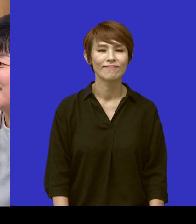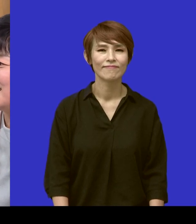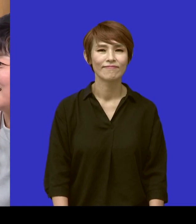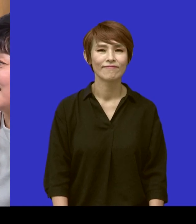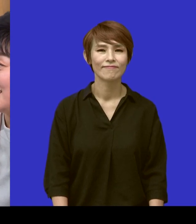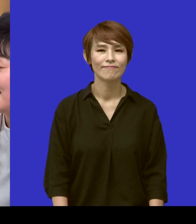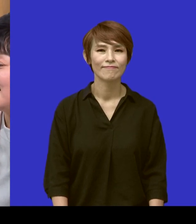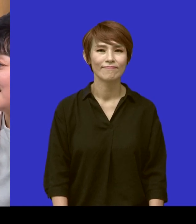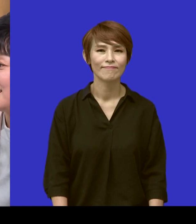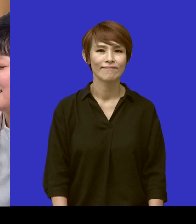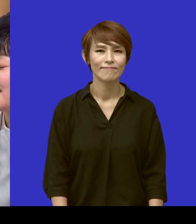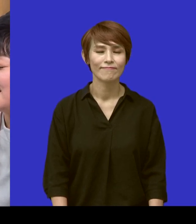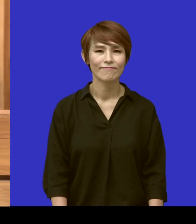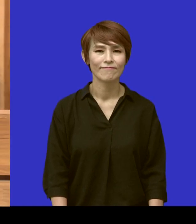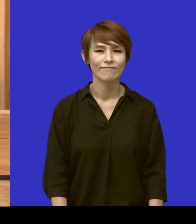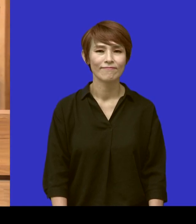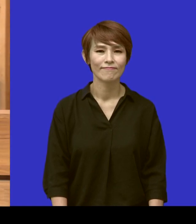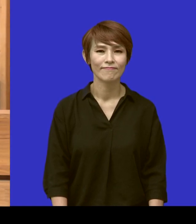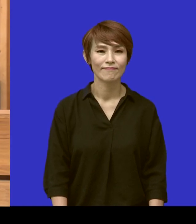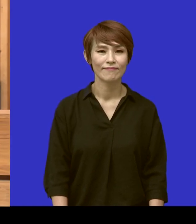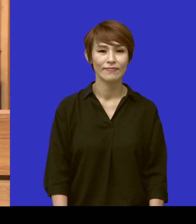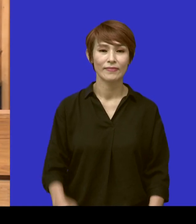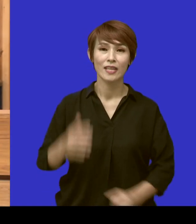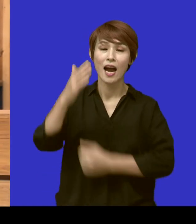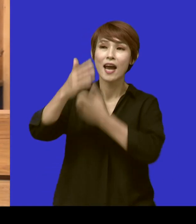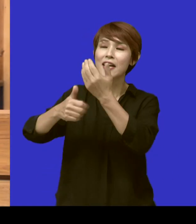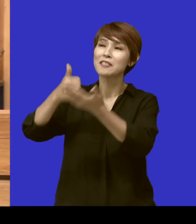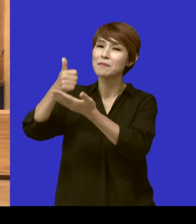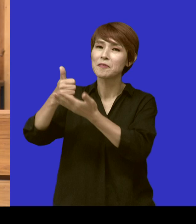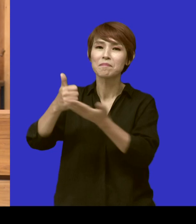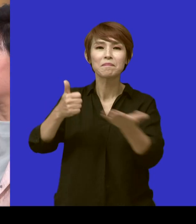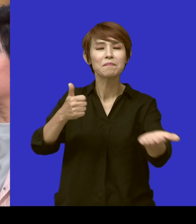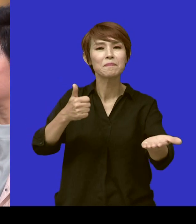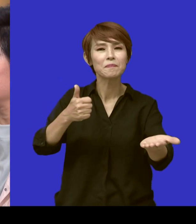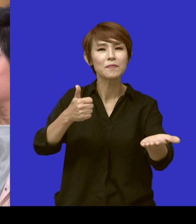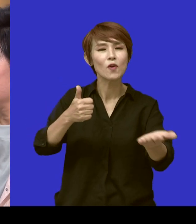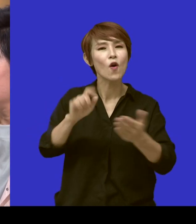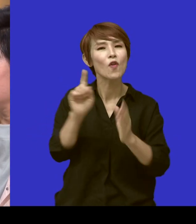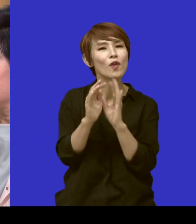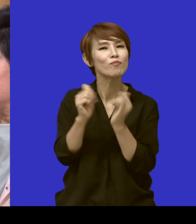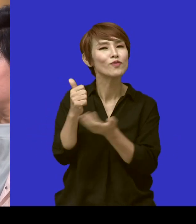아, 그래요. 나에게 하나님은 어떤 분이신가요?